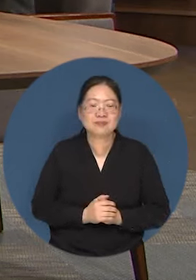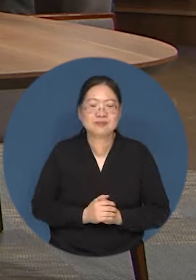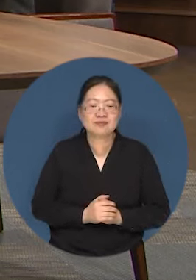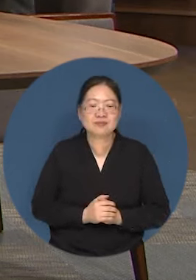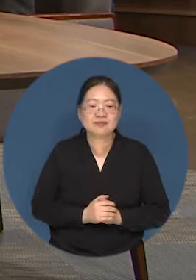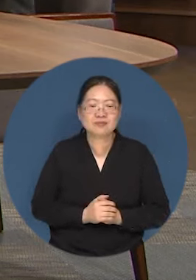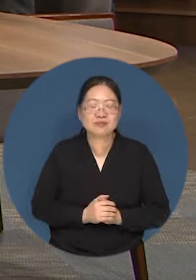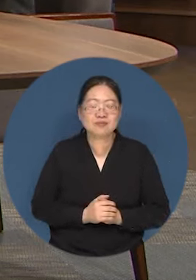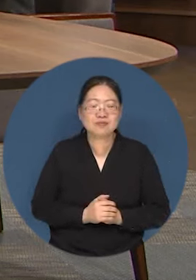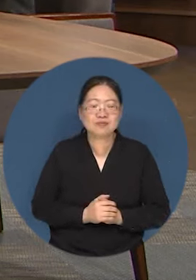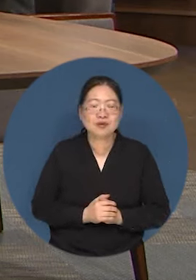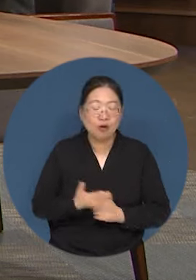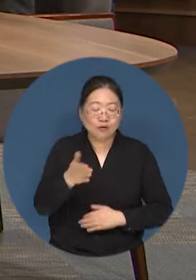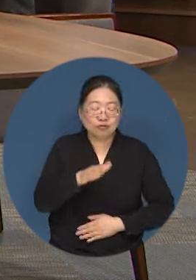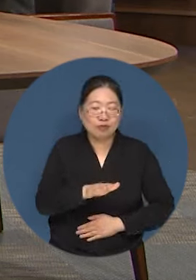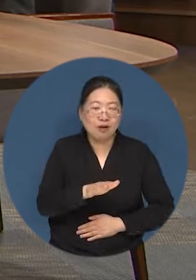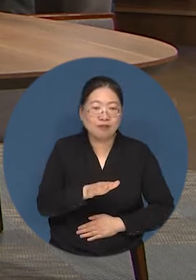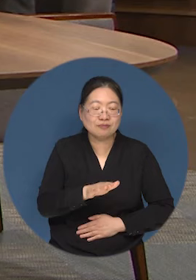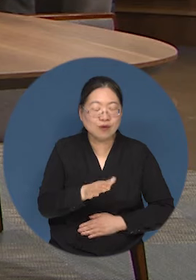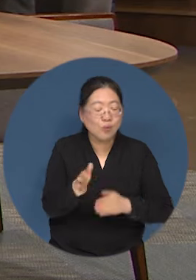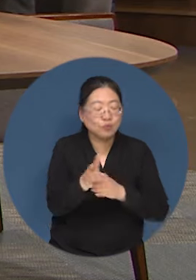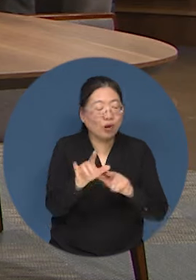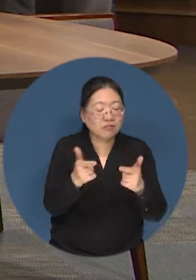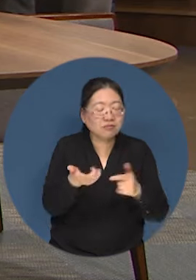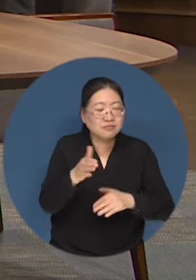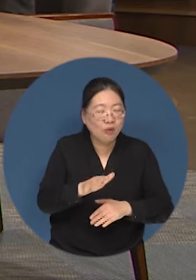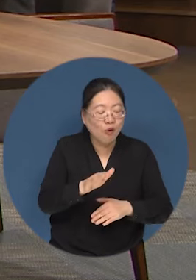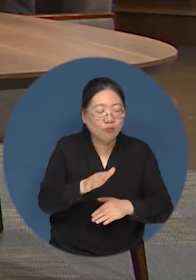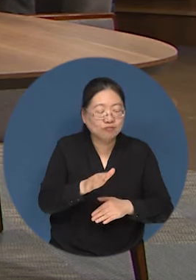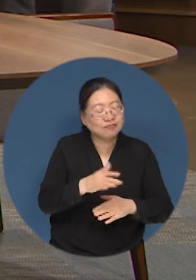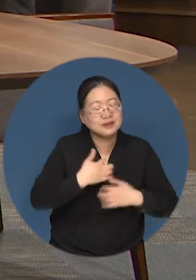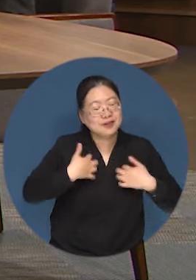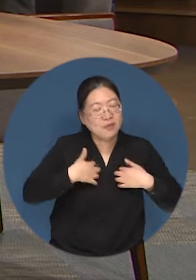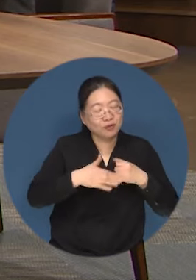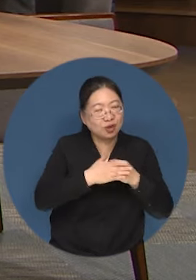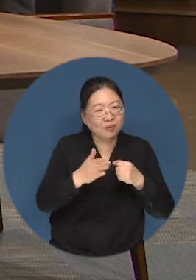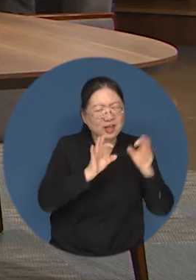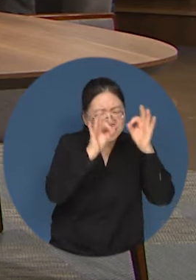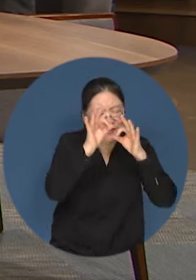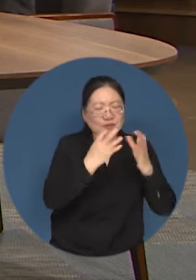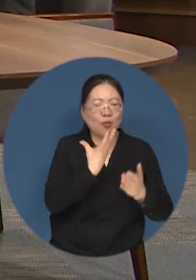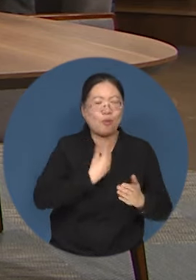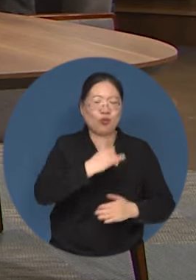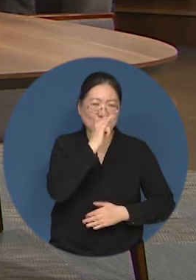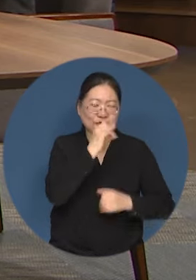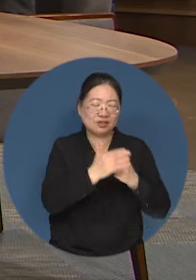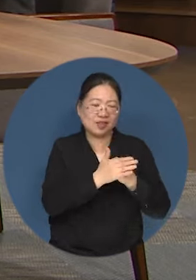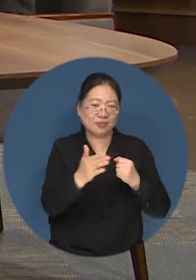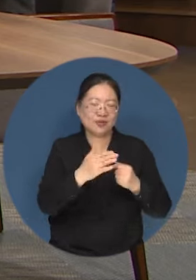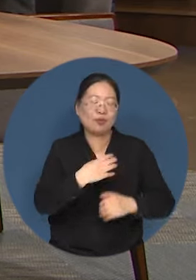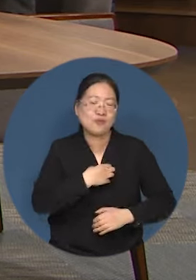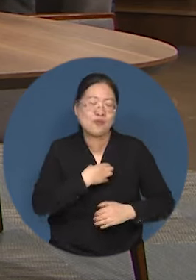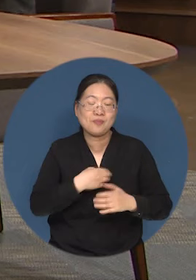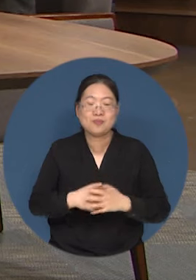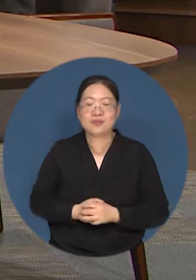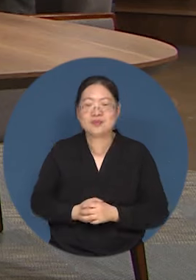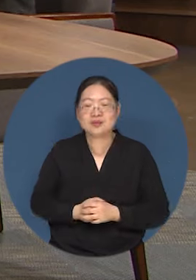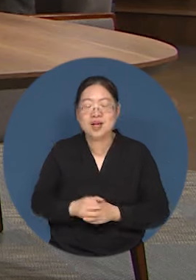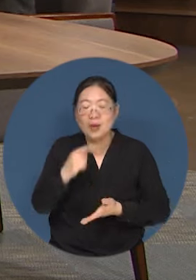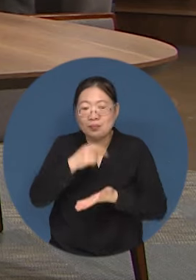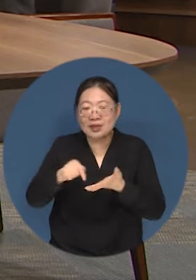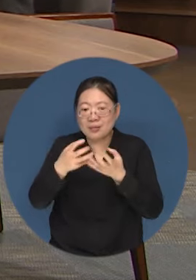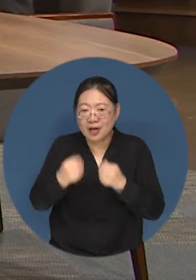물고기는 아니네? 하지만 왠지 둥둥 떠다니니까 갖고 놀다가 잘못해서 들어갈 수도 있고 네, 뭐 돌고래도 그렇지만 특히